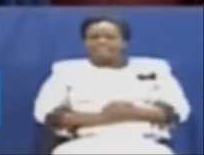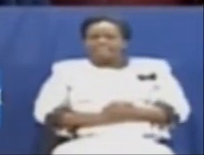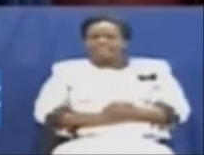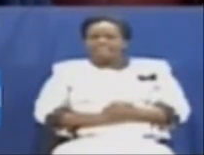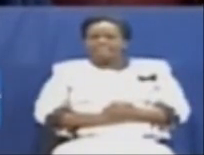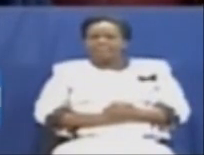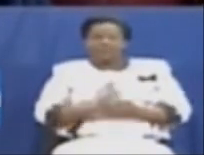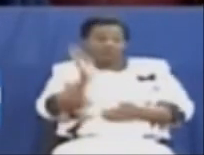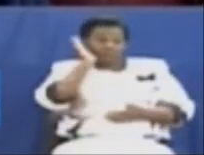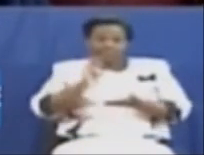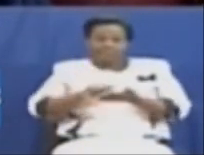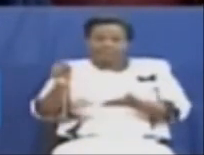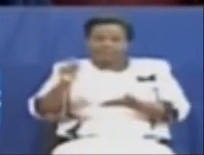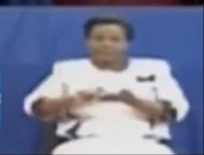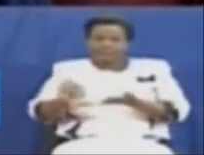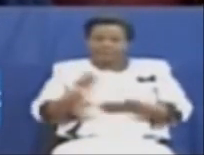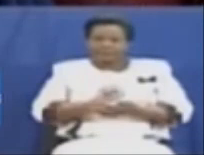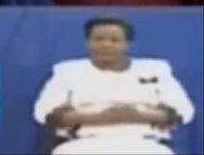Katibu,